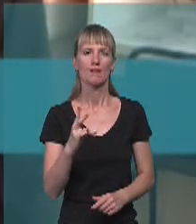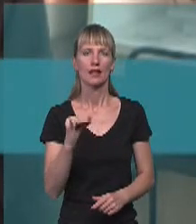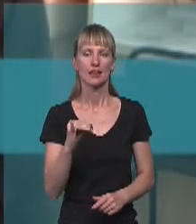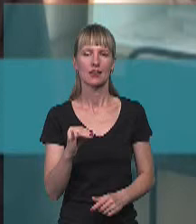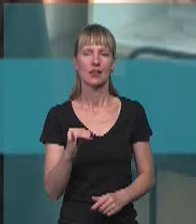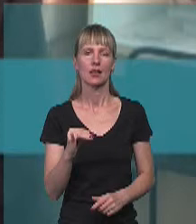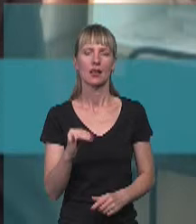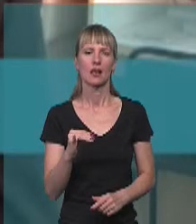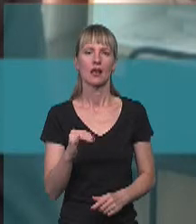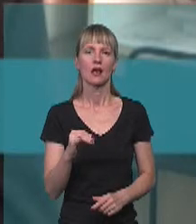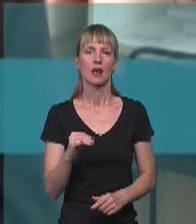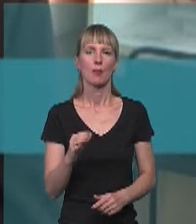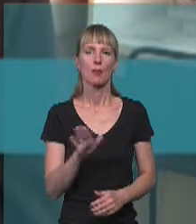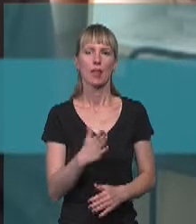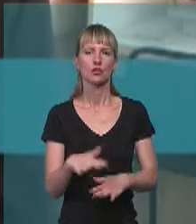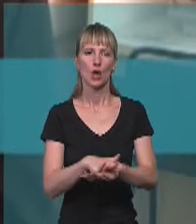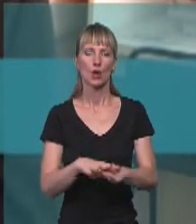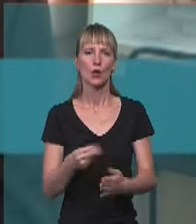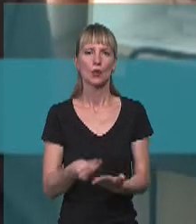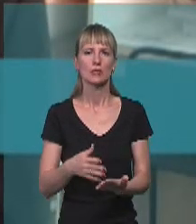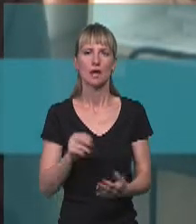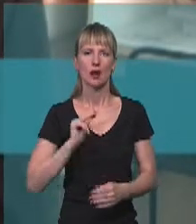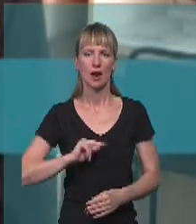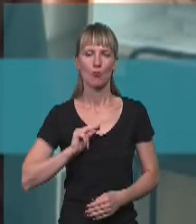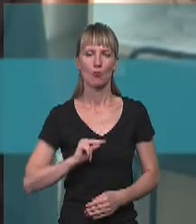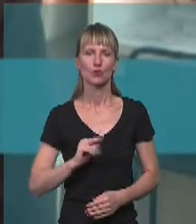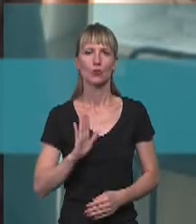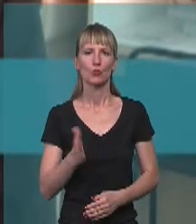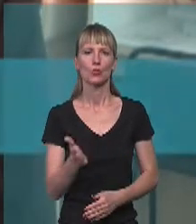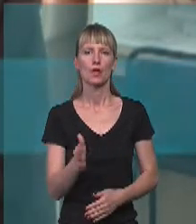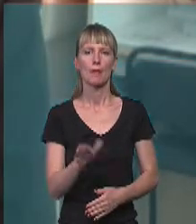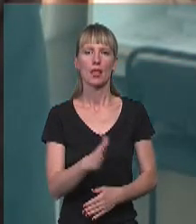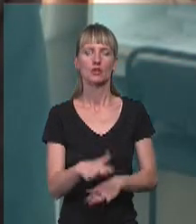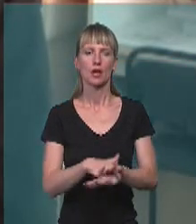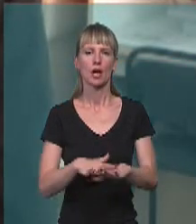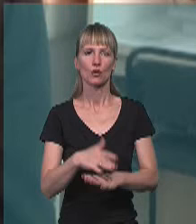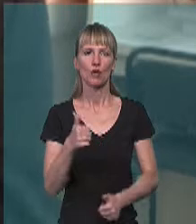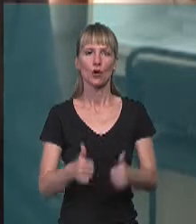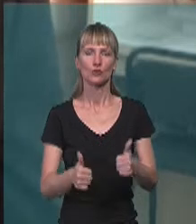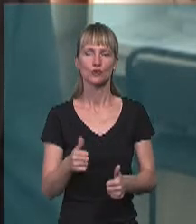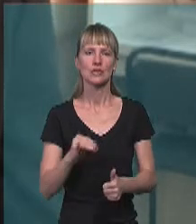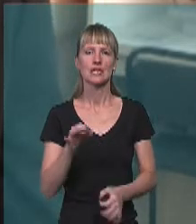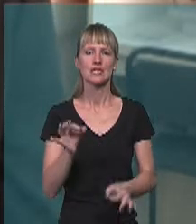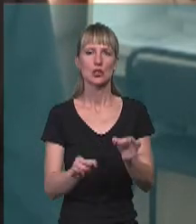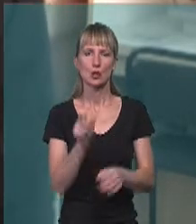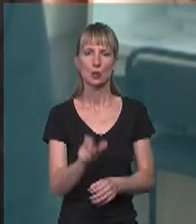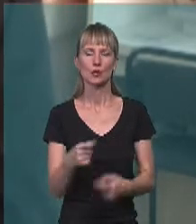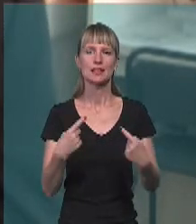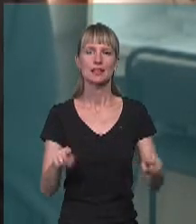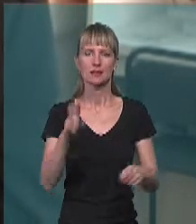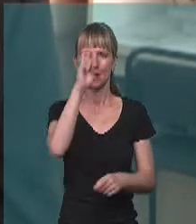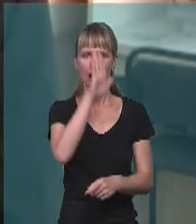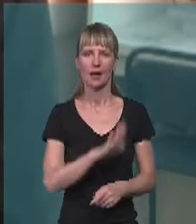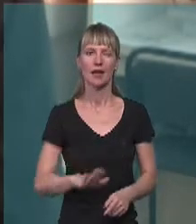міжнародне оцінювання робот, бо Technovation – це міжнародний конкурс. І судді з різних країн,